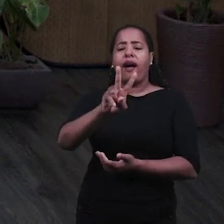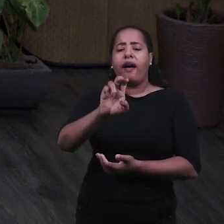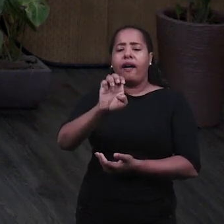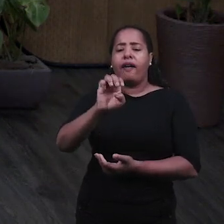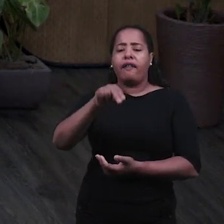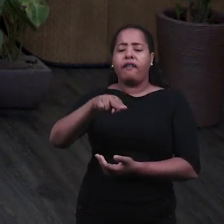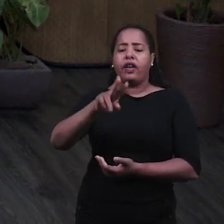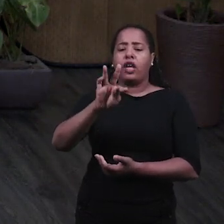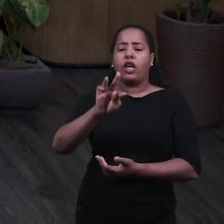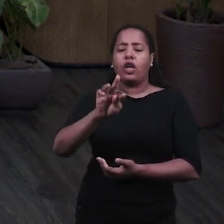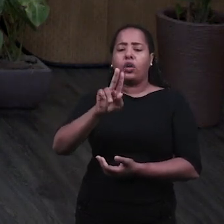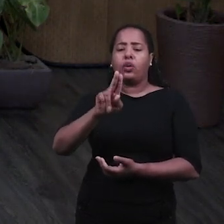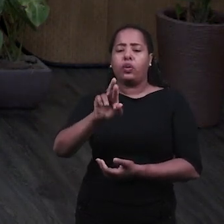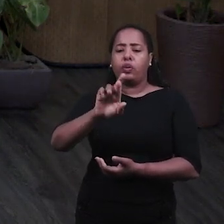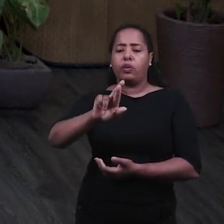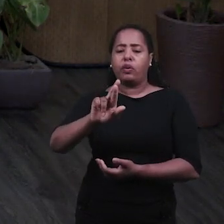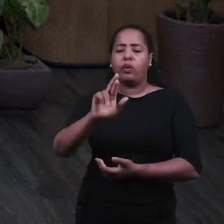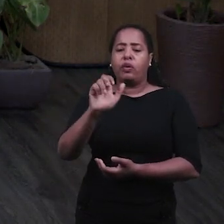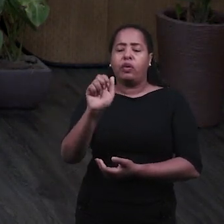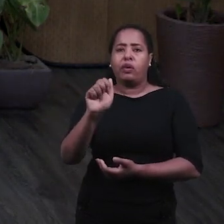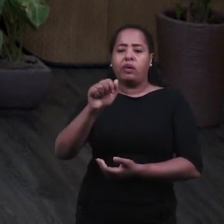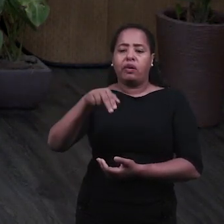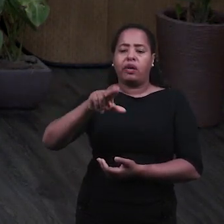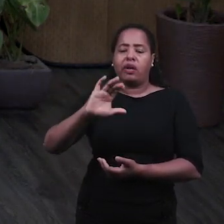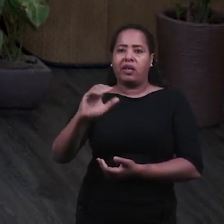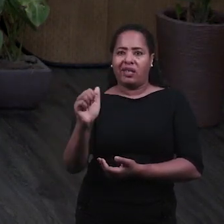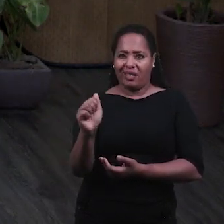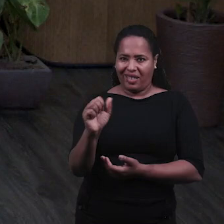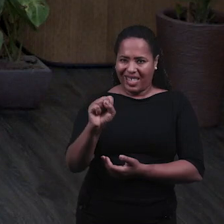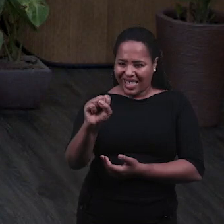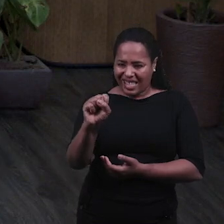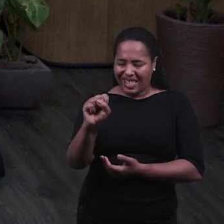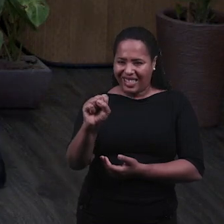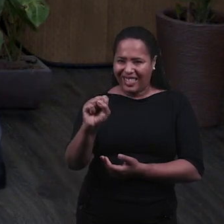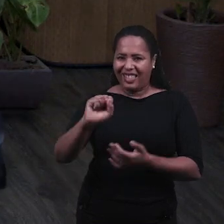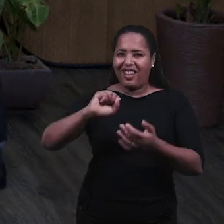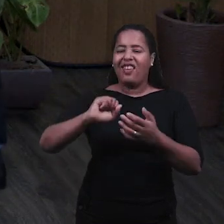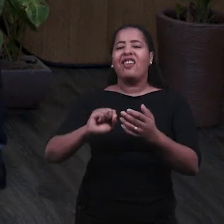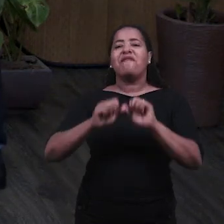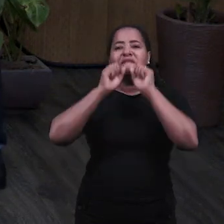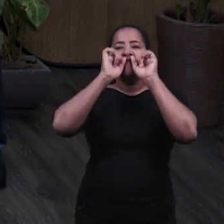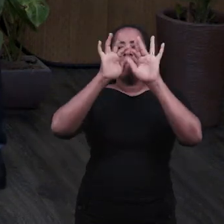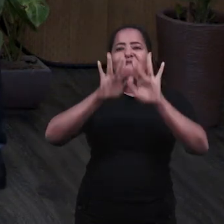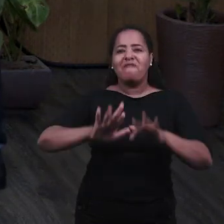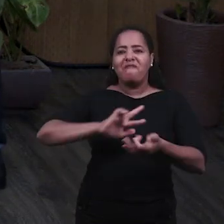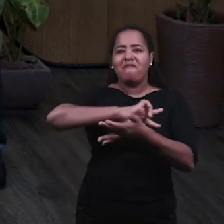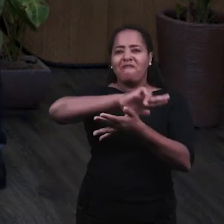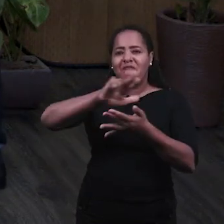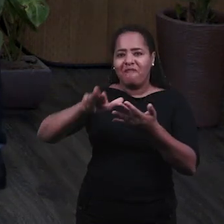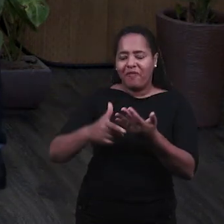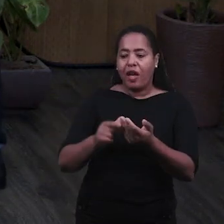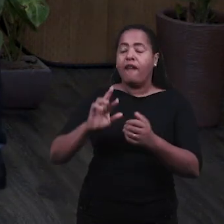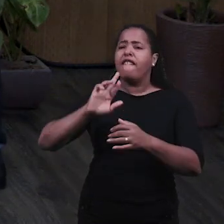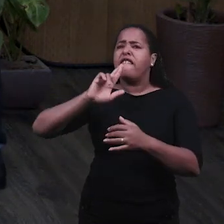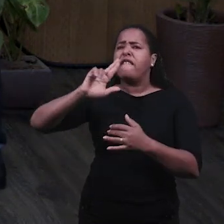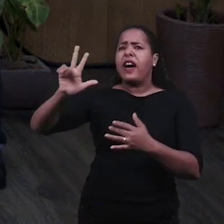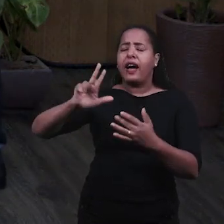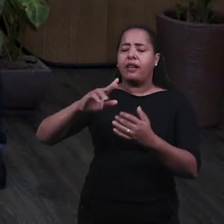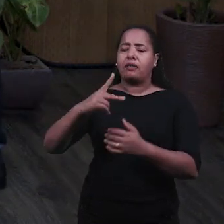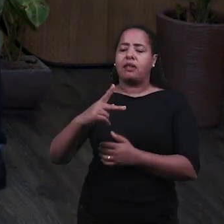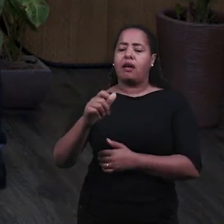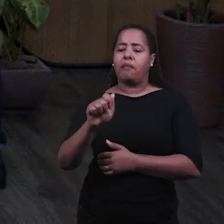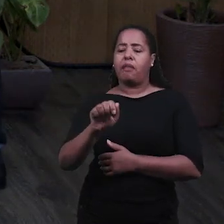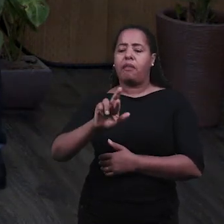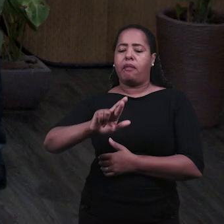pluriel, parce que ici, le Seigneur Jésus n'a pas simplement proféré la parabole du semeur, mais beaucoup d'autres paraboles.